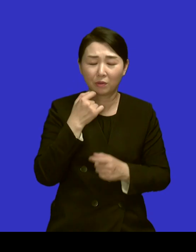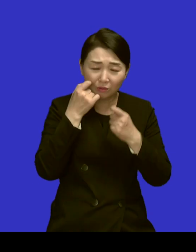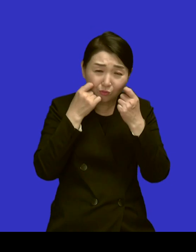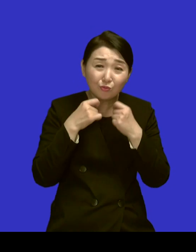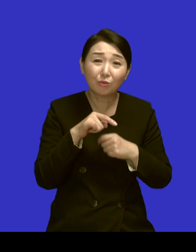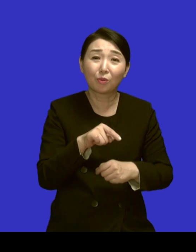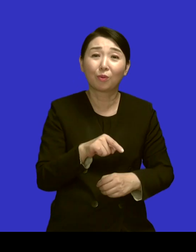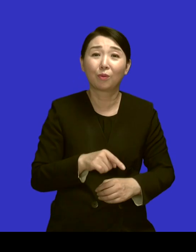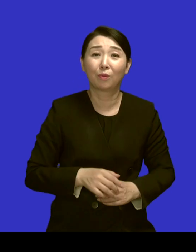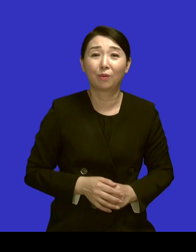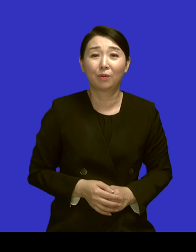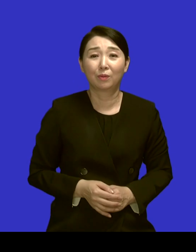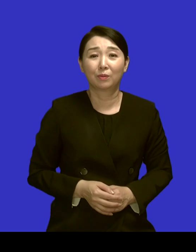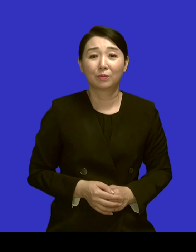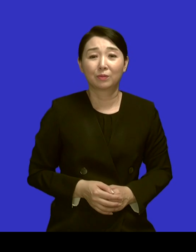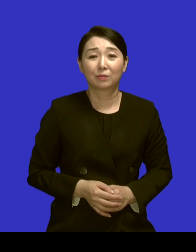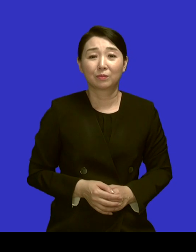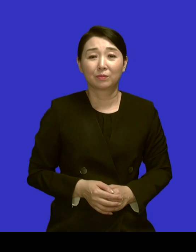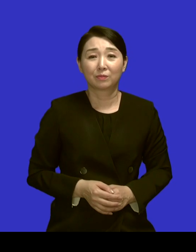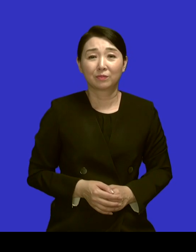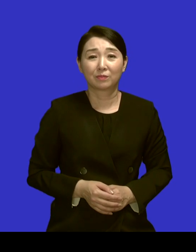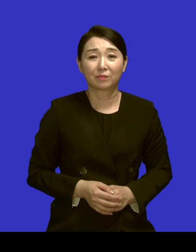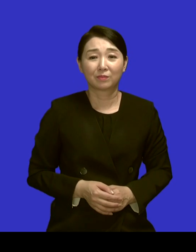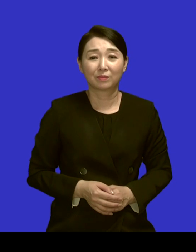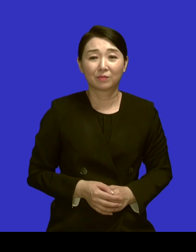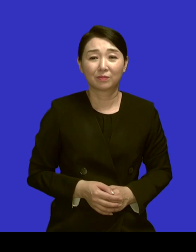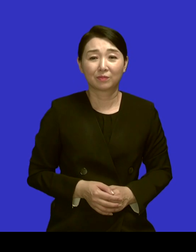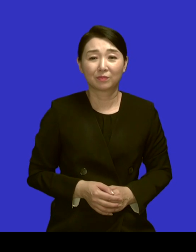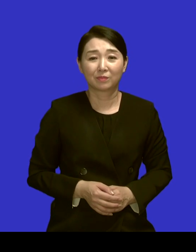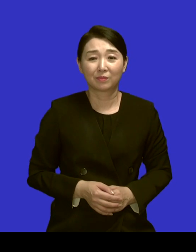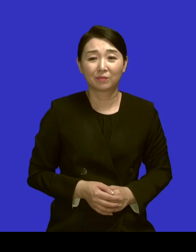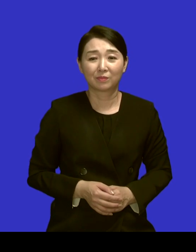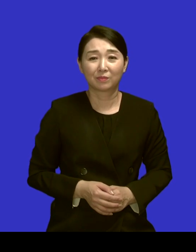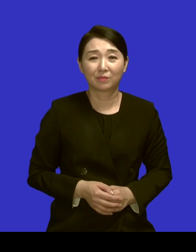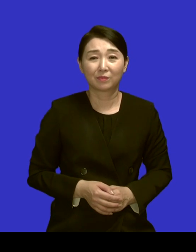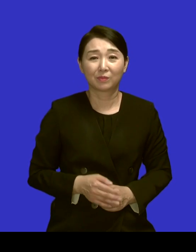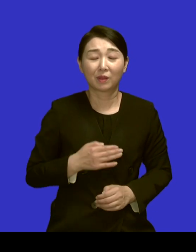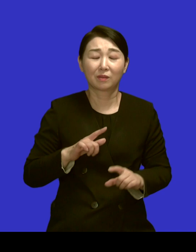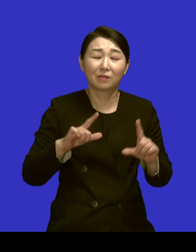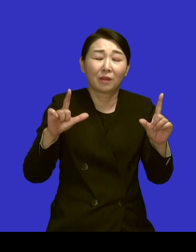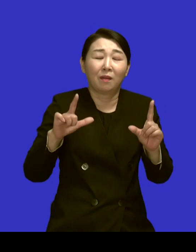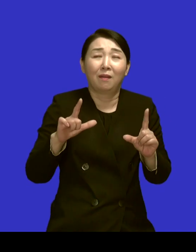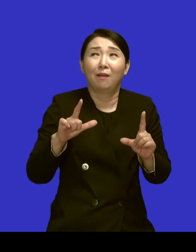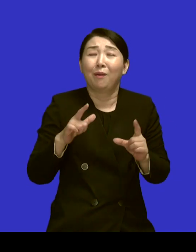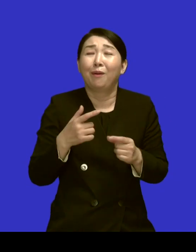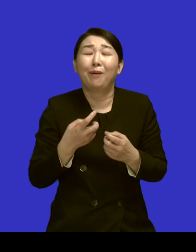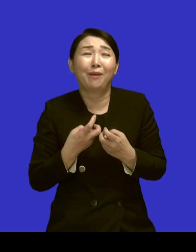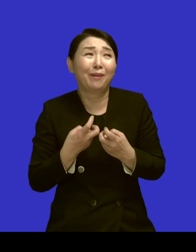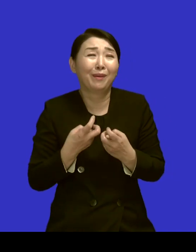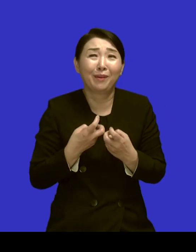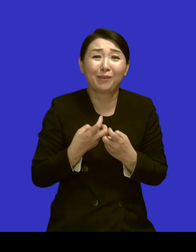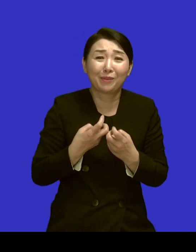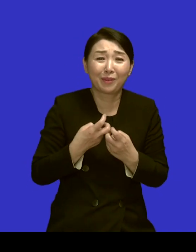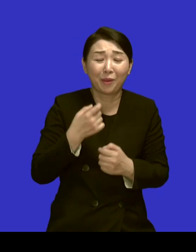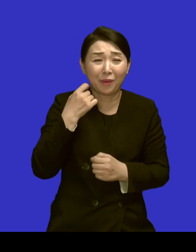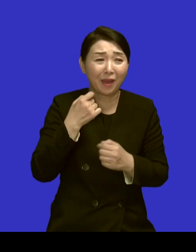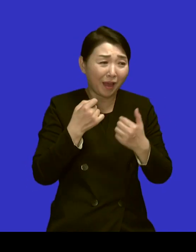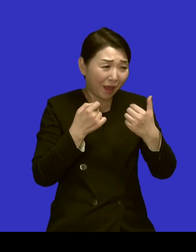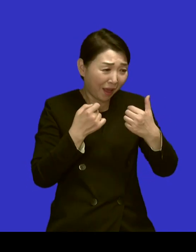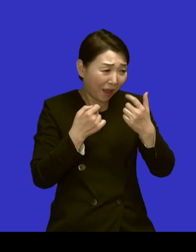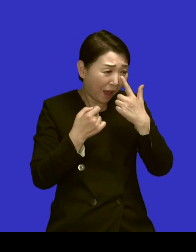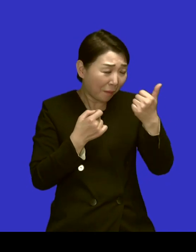우시는 거예요. 촬영 내내. 갑자기. 우리 아들이. 저는 그래서 그날 미칠 뻔했어요. 아버지가 갑자기 눈물을